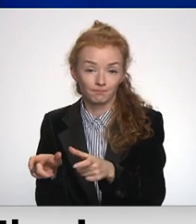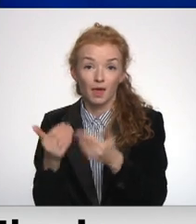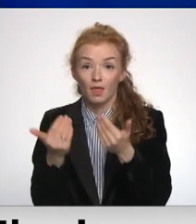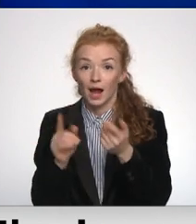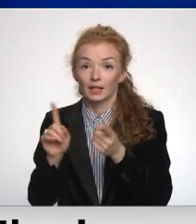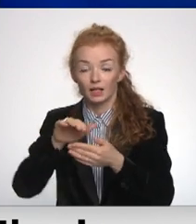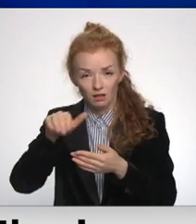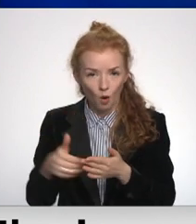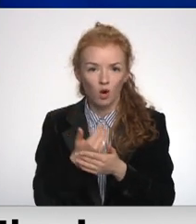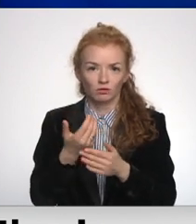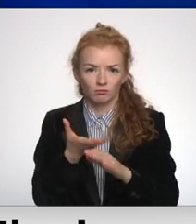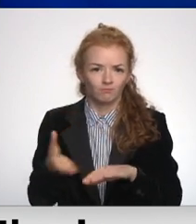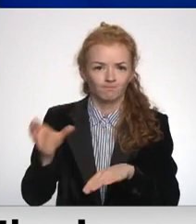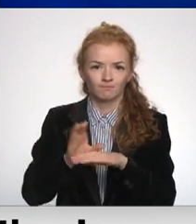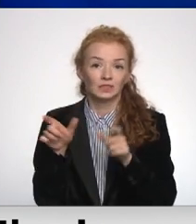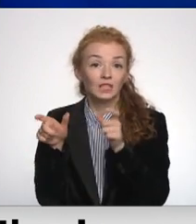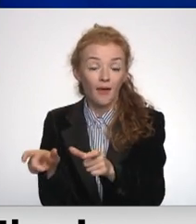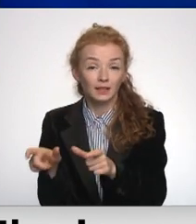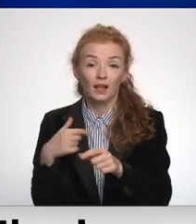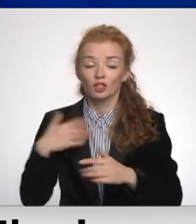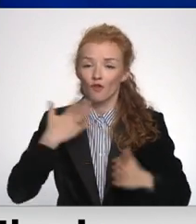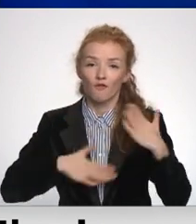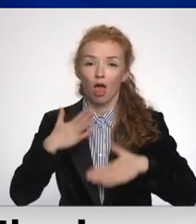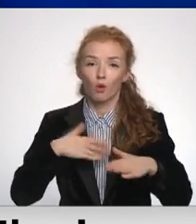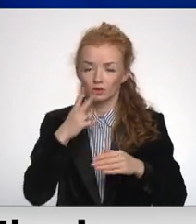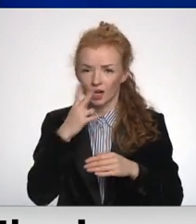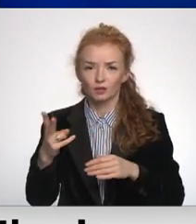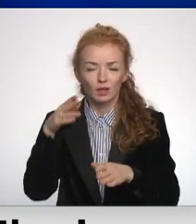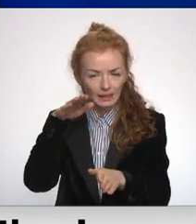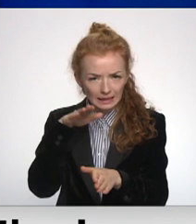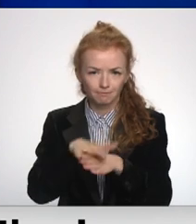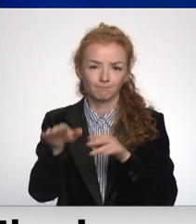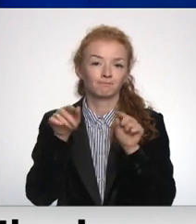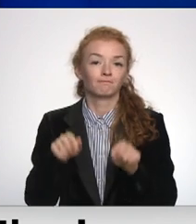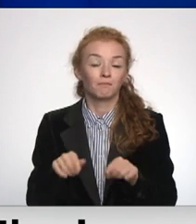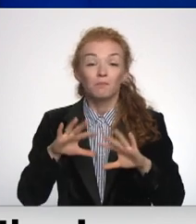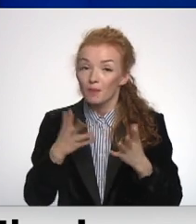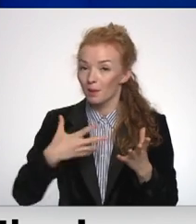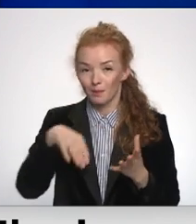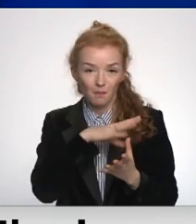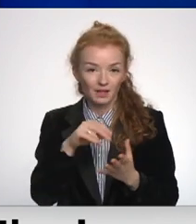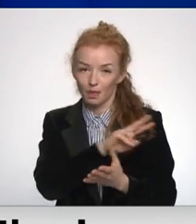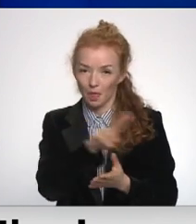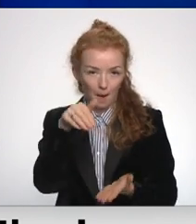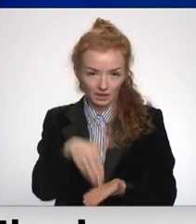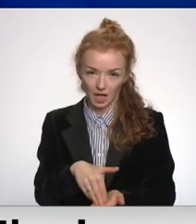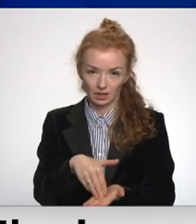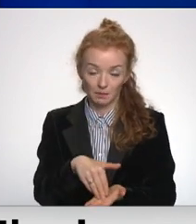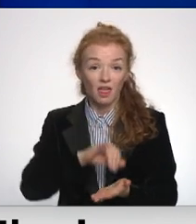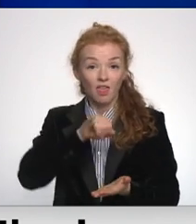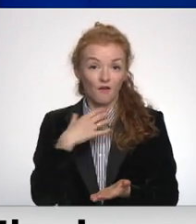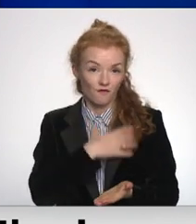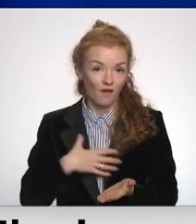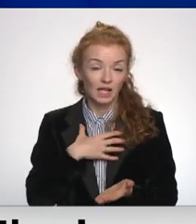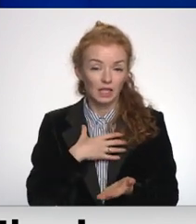ieviestas nopietnas sankcijas, un es vēlos redzēt absolūtu to īstenošanu. Bet mēs neapstāsimies, un, ja